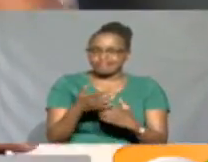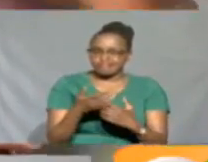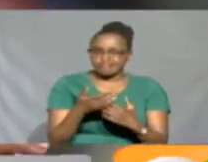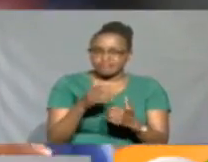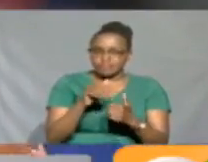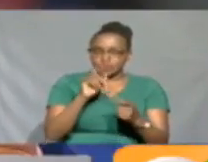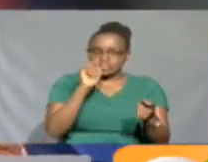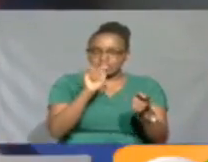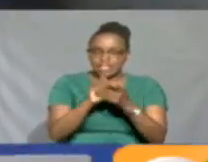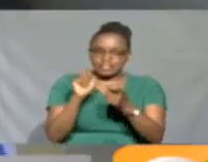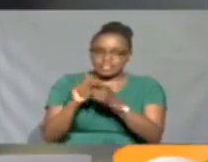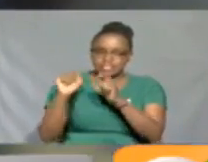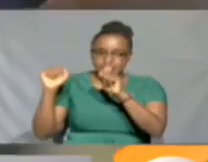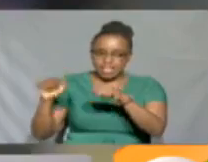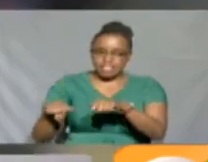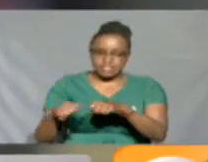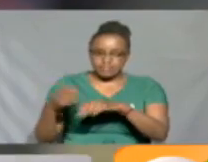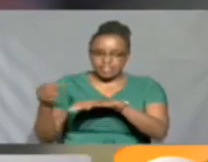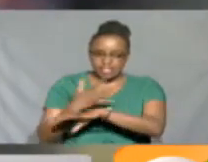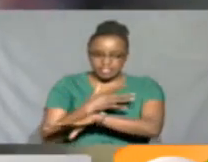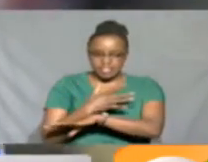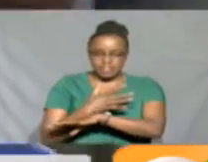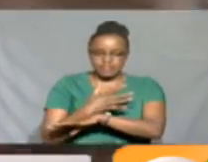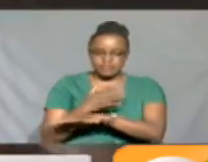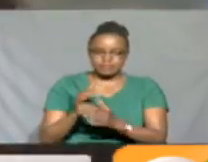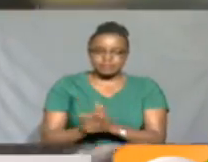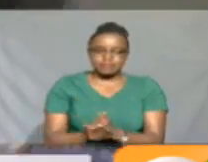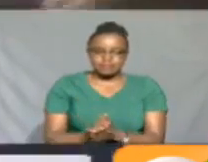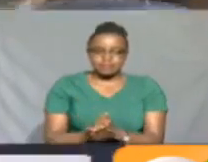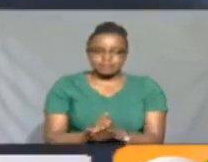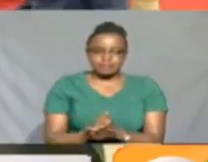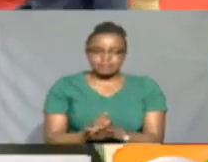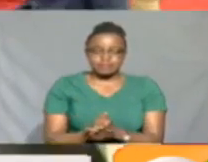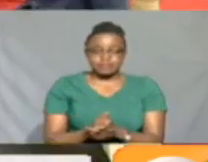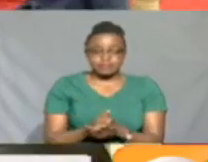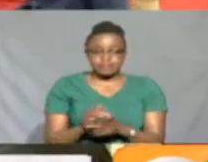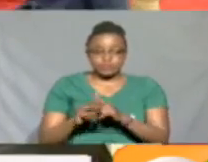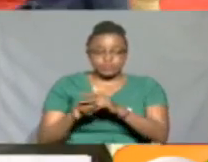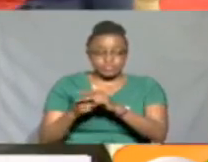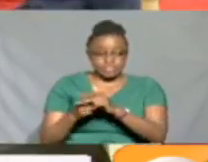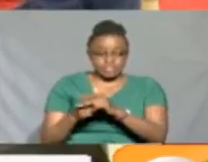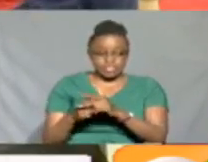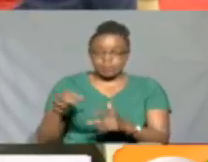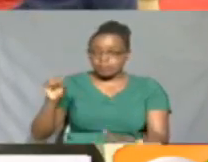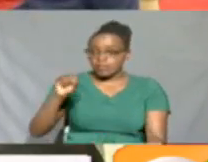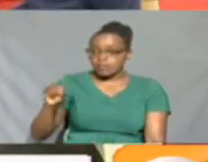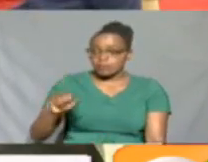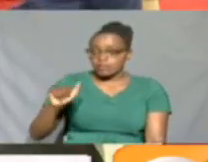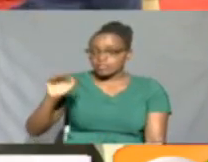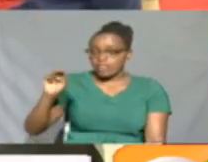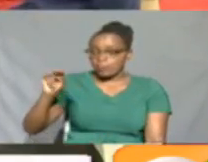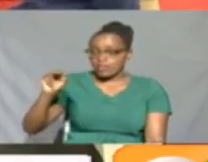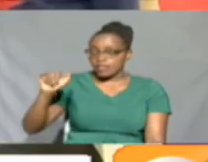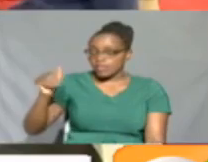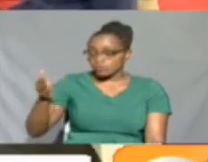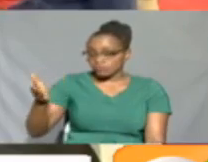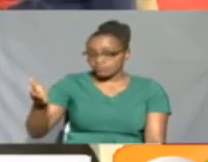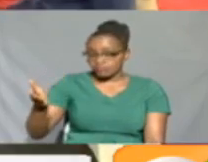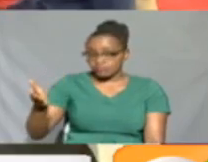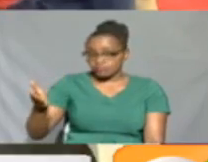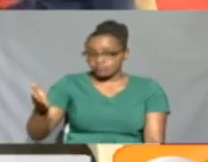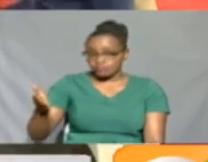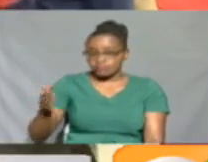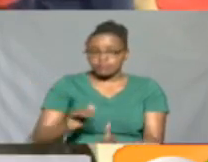za kutest cancer. Okay, in short, thank you. Labda tuanze na Sabina. Yeah. And this Mushimio. Is exactly what